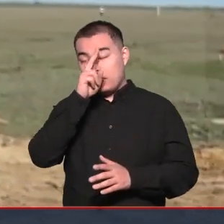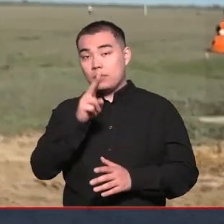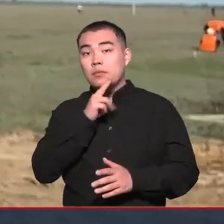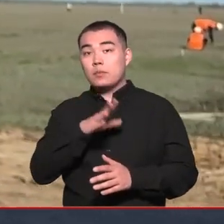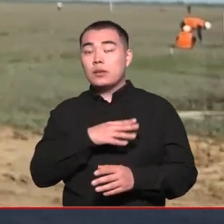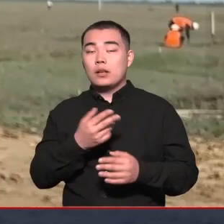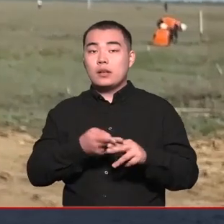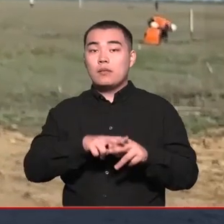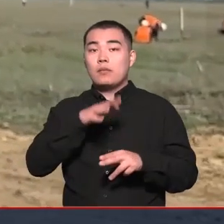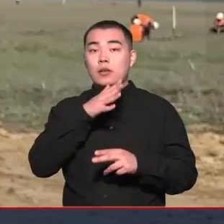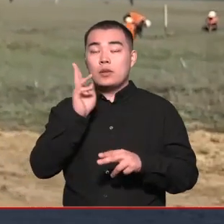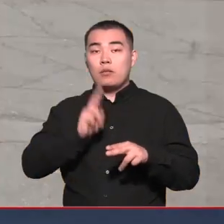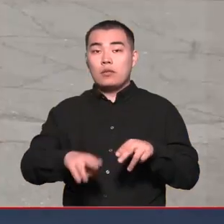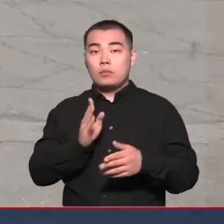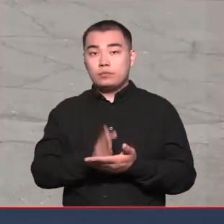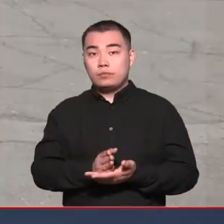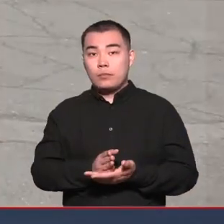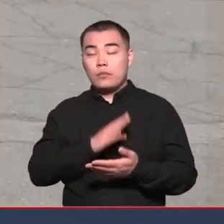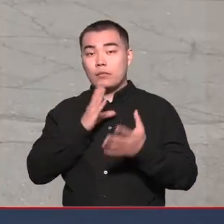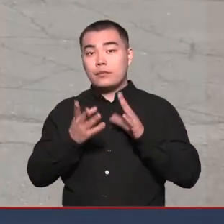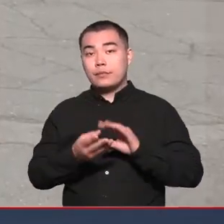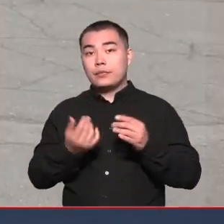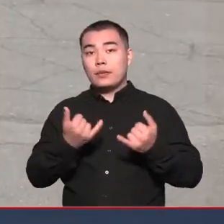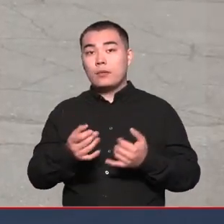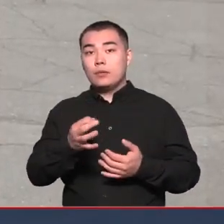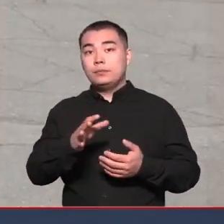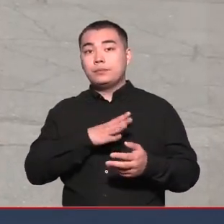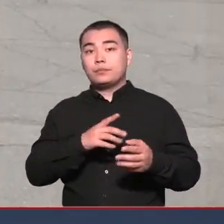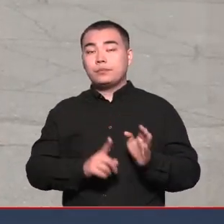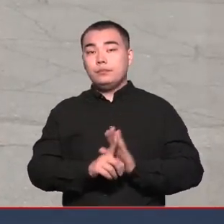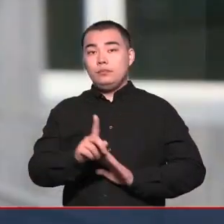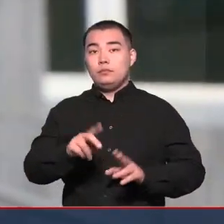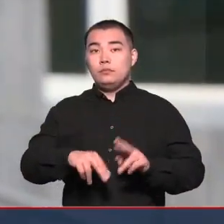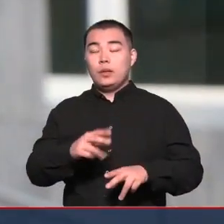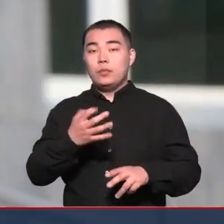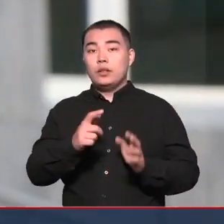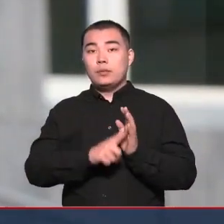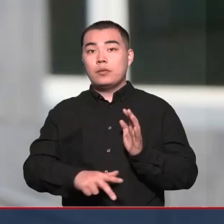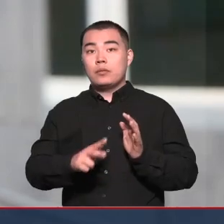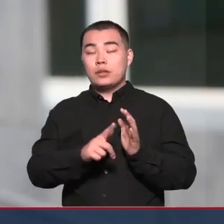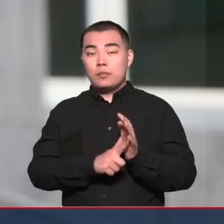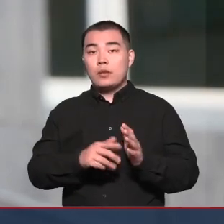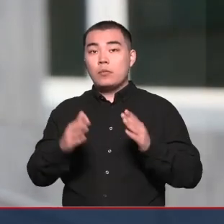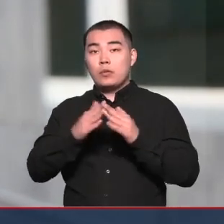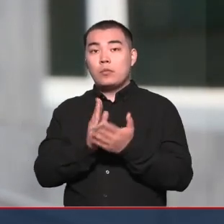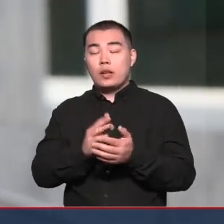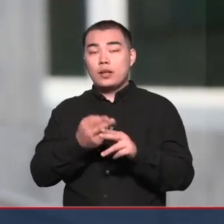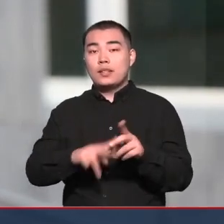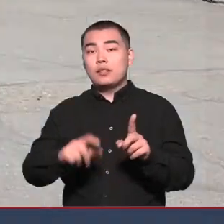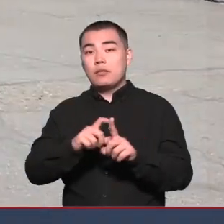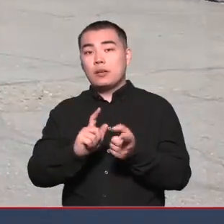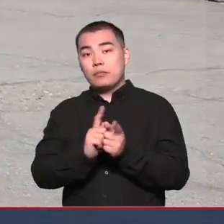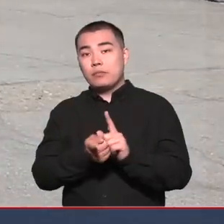время постараемся завершить их. В общей сложности в области начали возводить 587 домов. Цифра будет меняться, говорят в